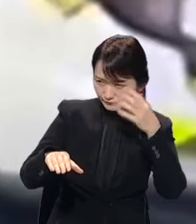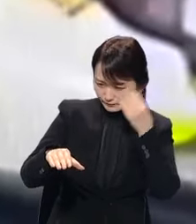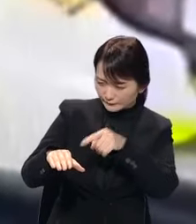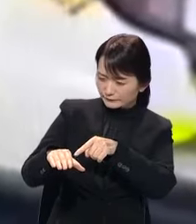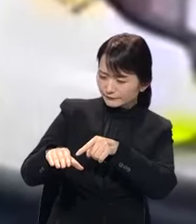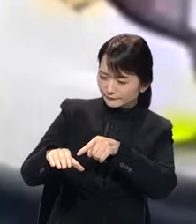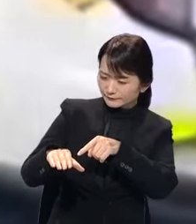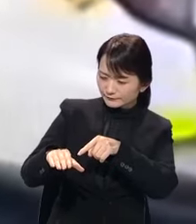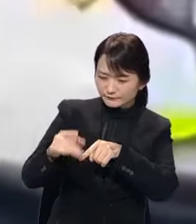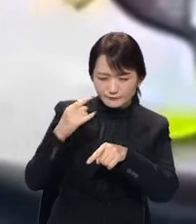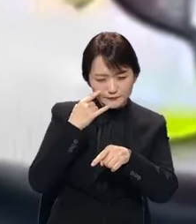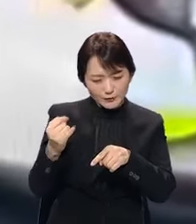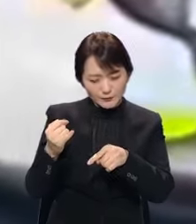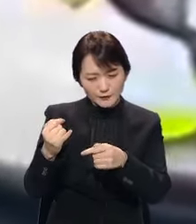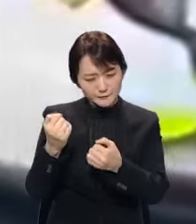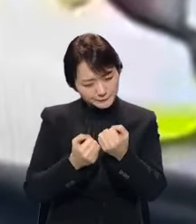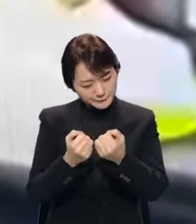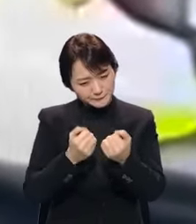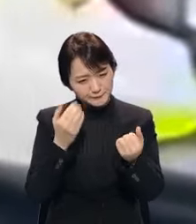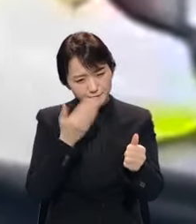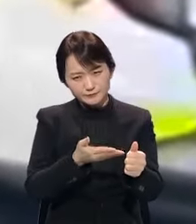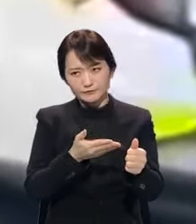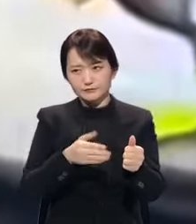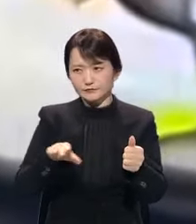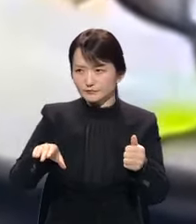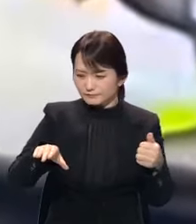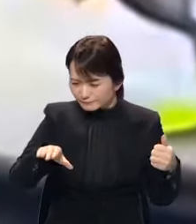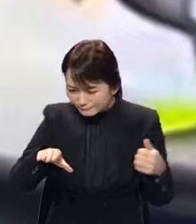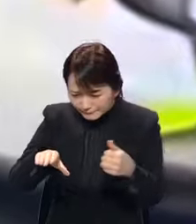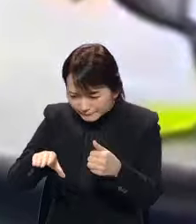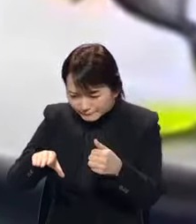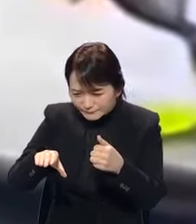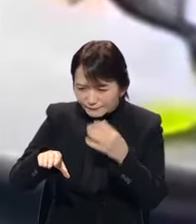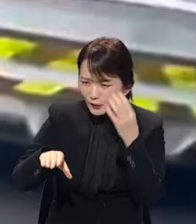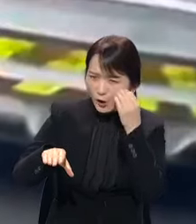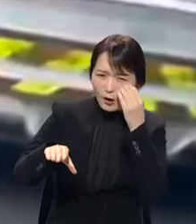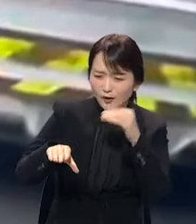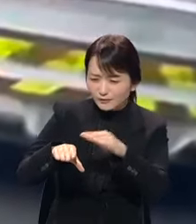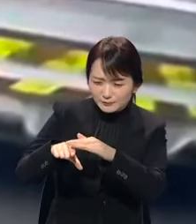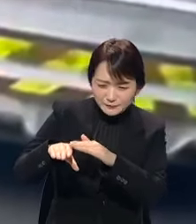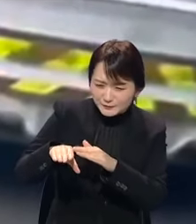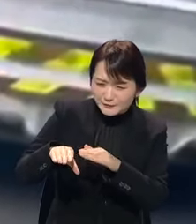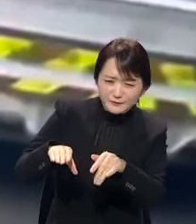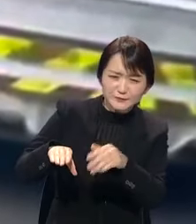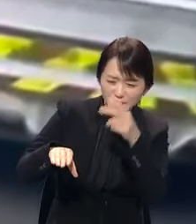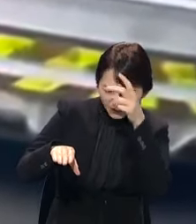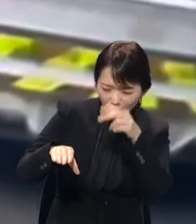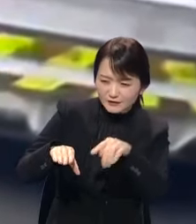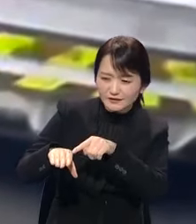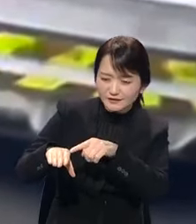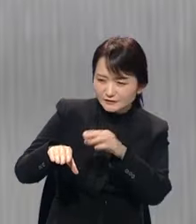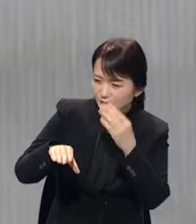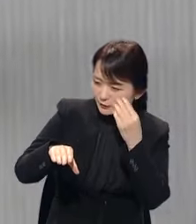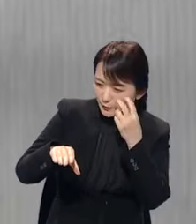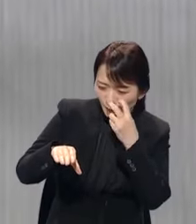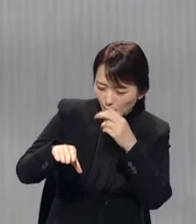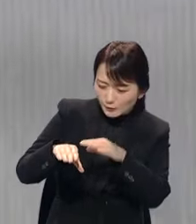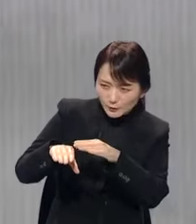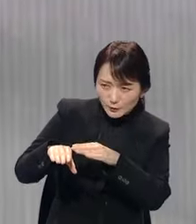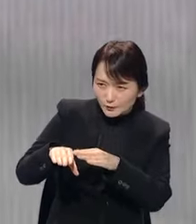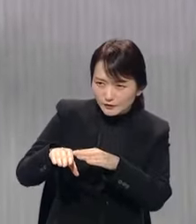경찰차란다. 엄마가 딱 가르쳐주니까 아장아장 다가와서 신기한 듯이 막 만져봐. 이게 경찰차야 하면서 막 자 구경이 끝난